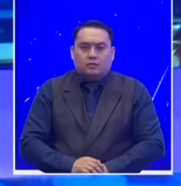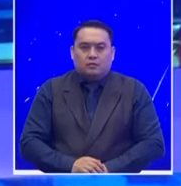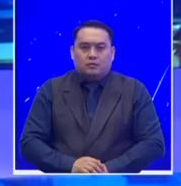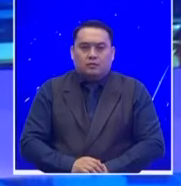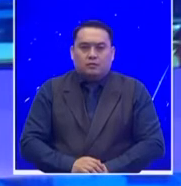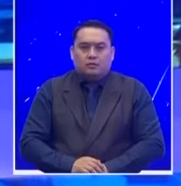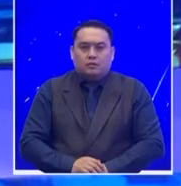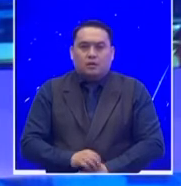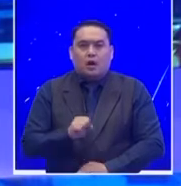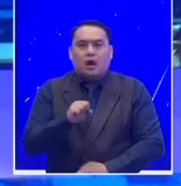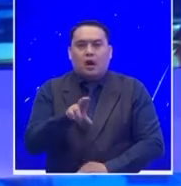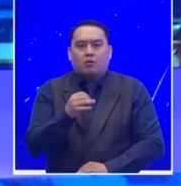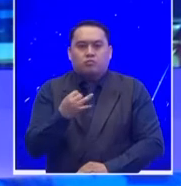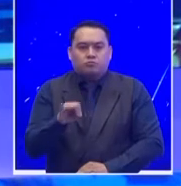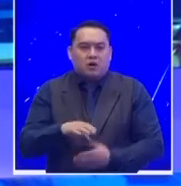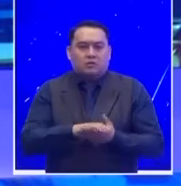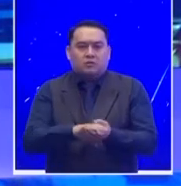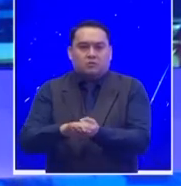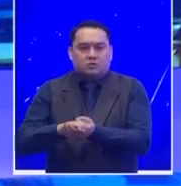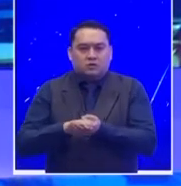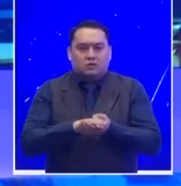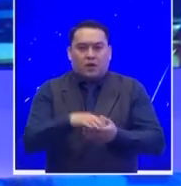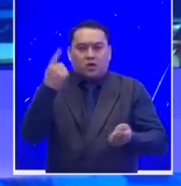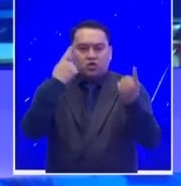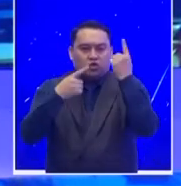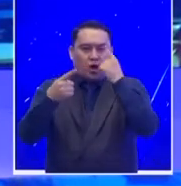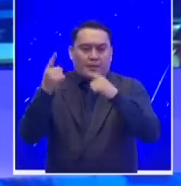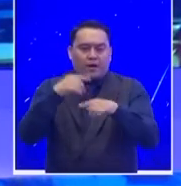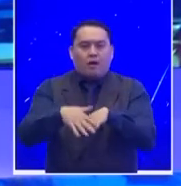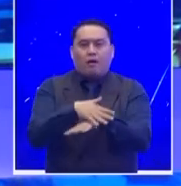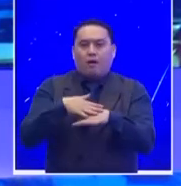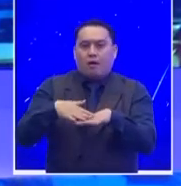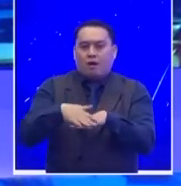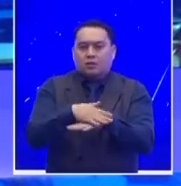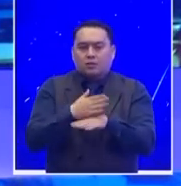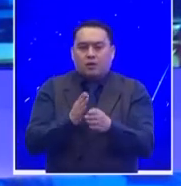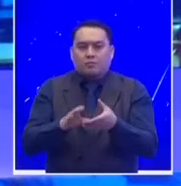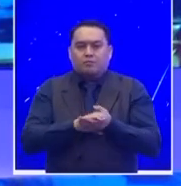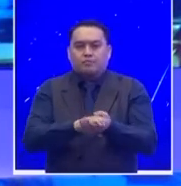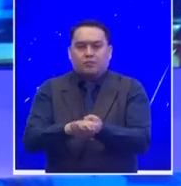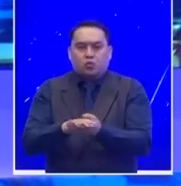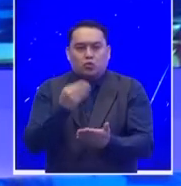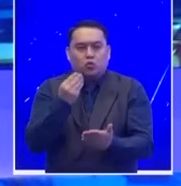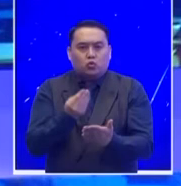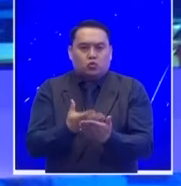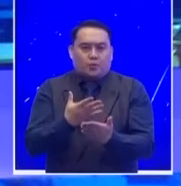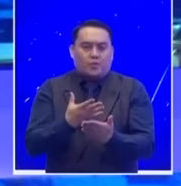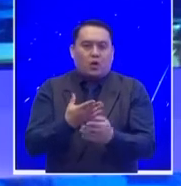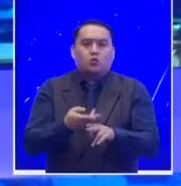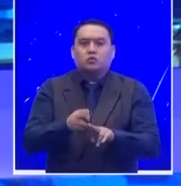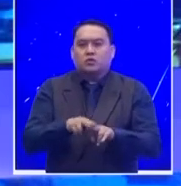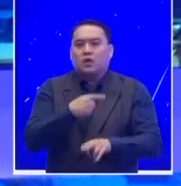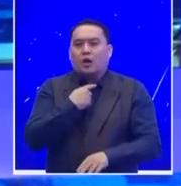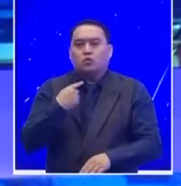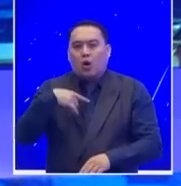Абай шығармашылығы татулық пен ынтымақтың ұйтқысы. Ұлтына қарамай халықты бір арнаға біріктіретін құндымыра. Осы орайда